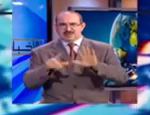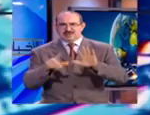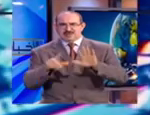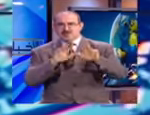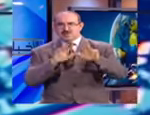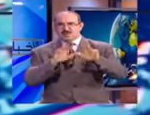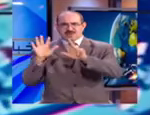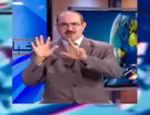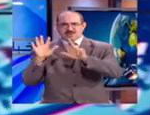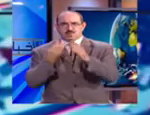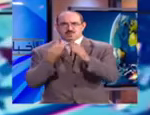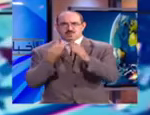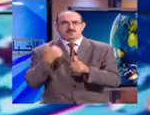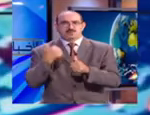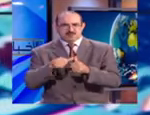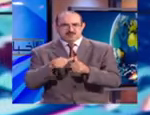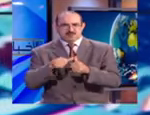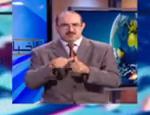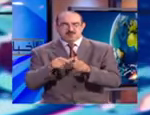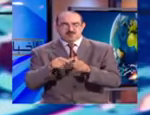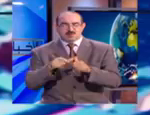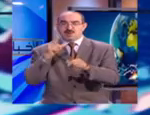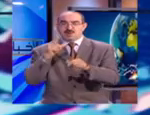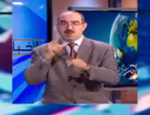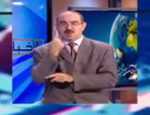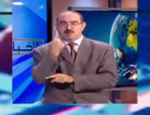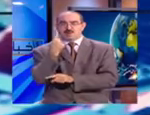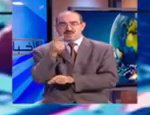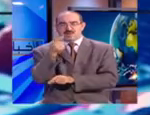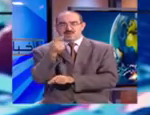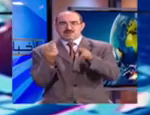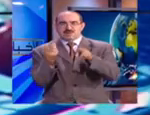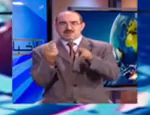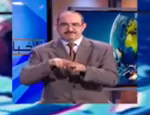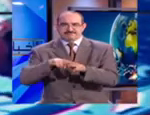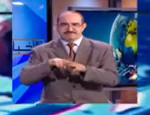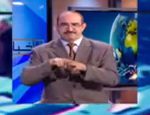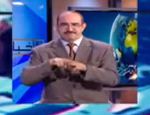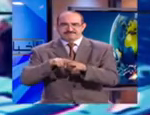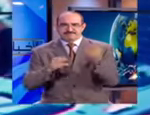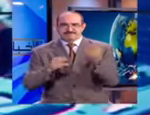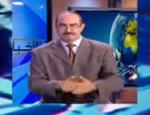978 إصابة جديدة و21 حالة وفاة.